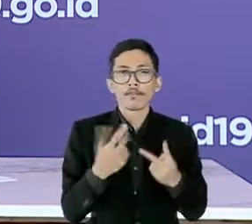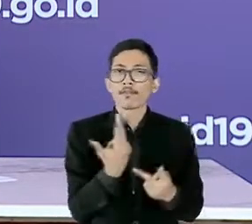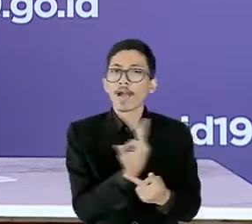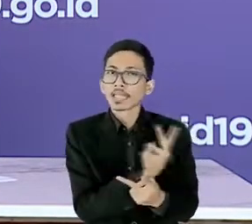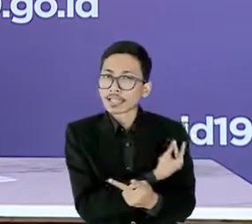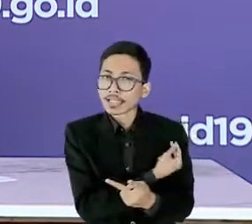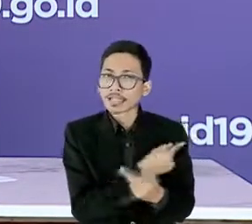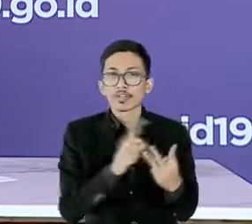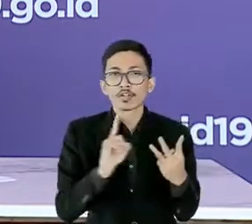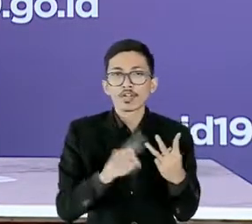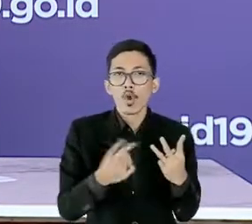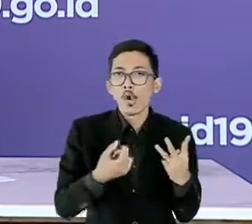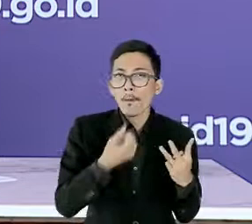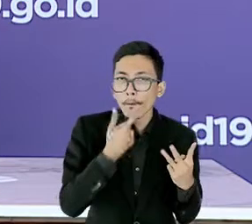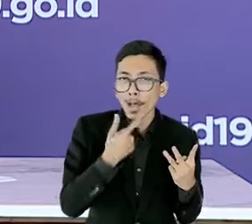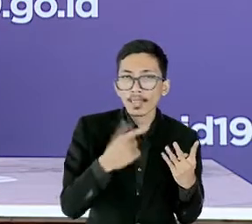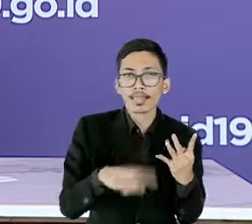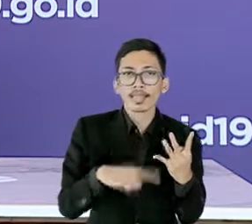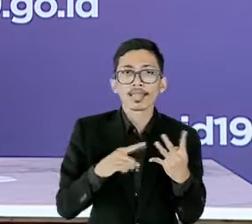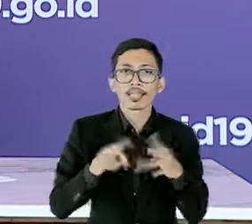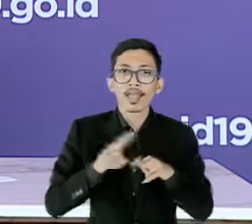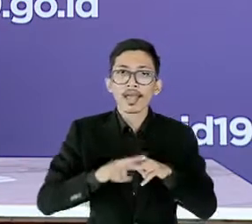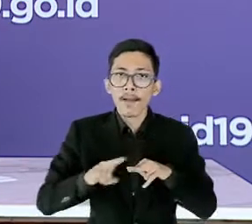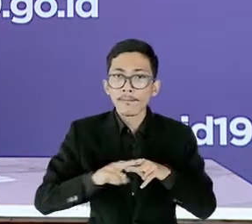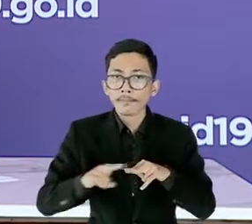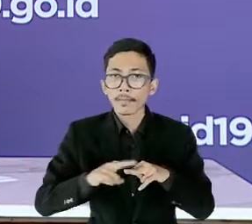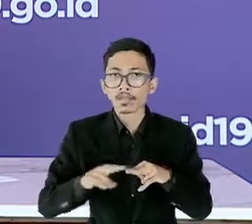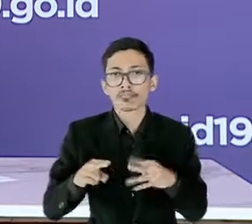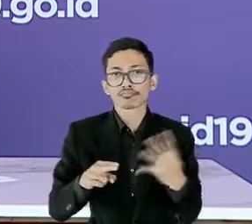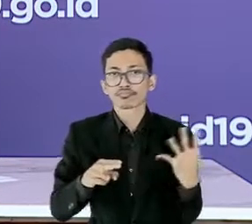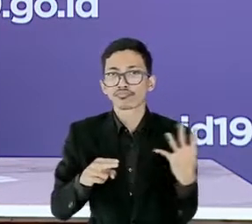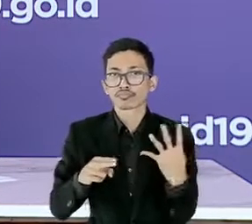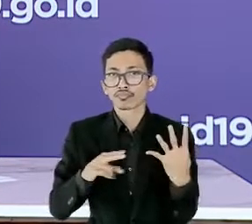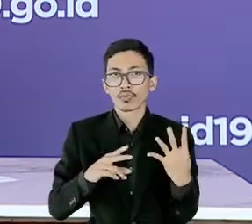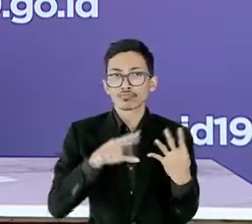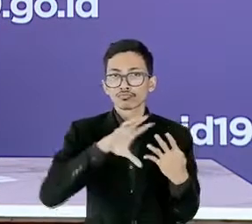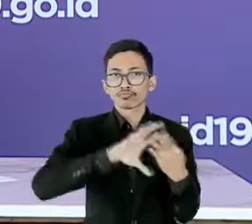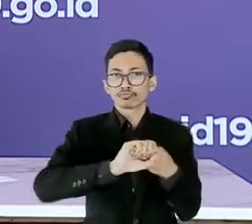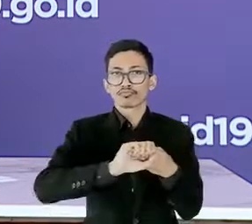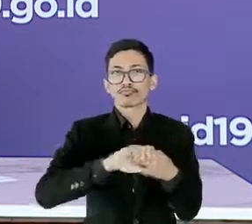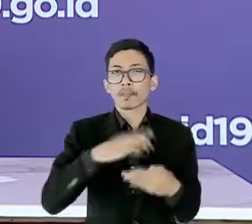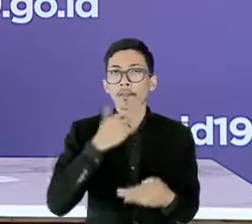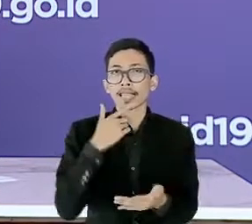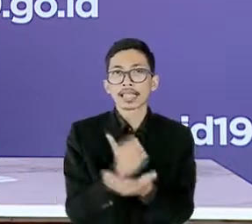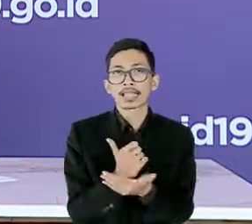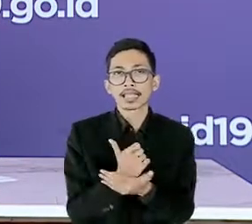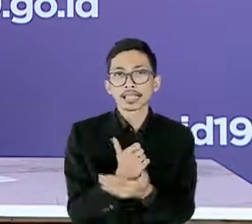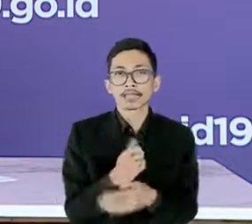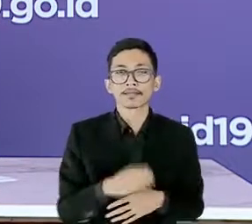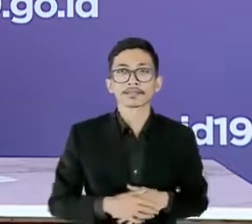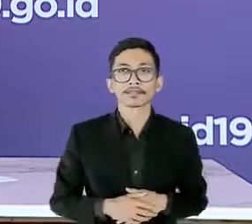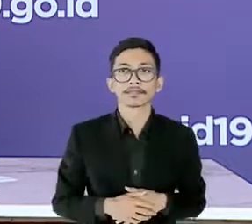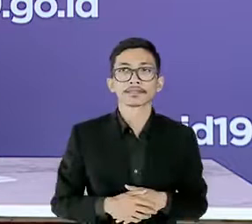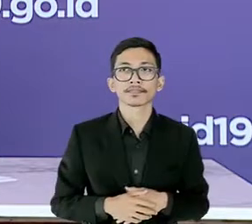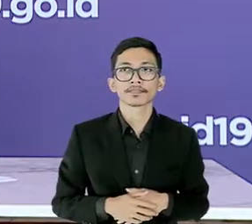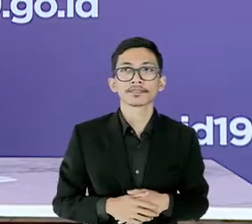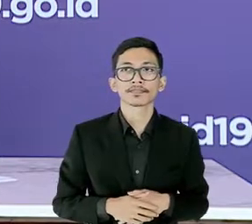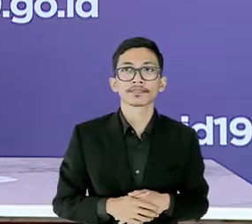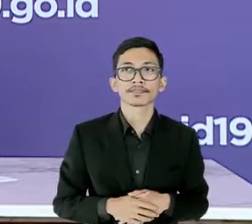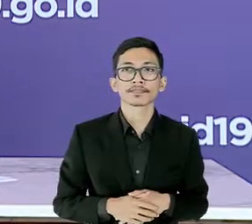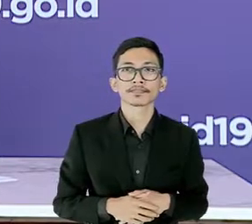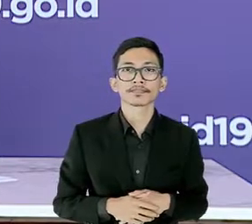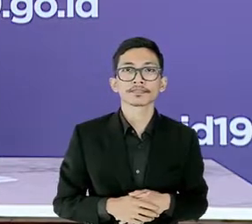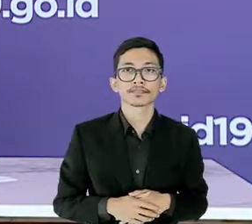obat dan terapi sama pentingnya serta saling melengkapi sebagai penutup Saya ingin